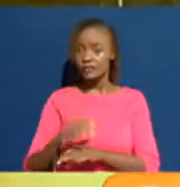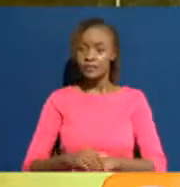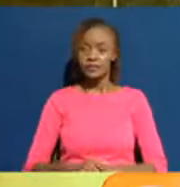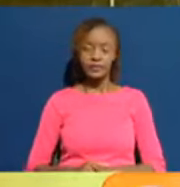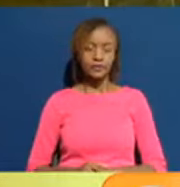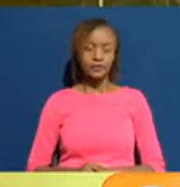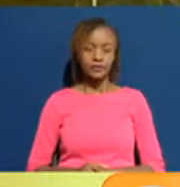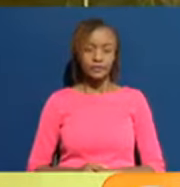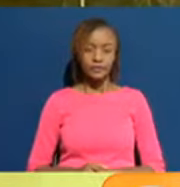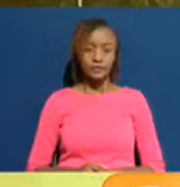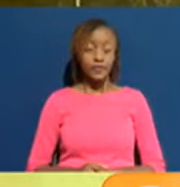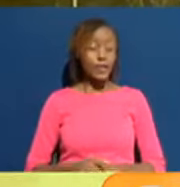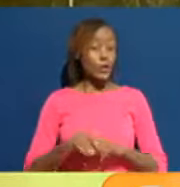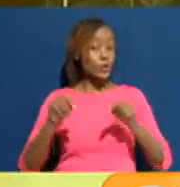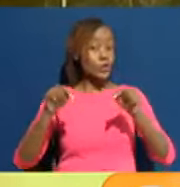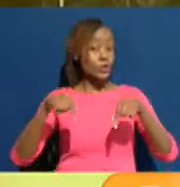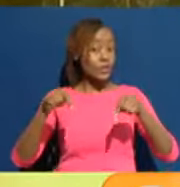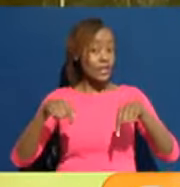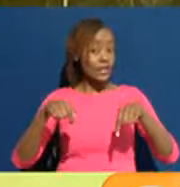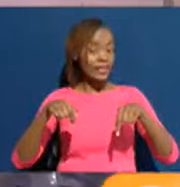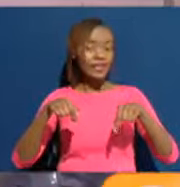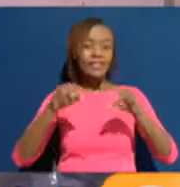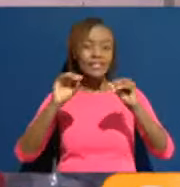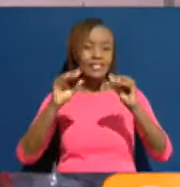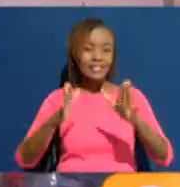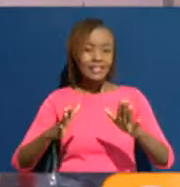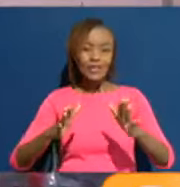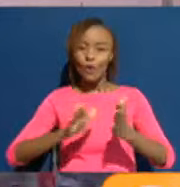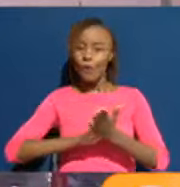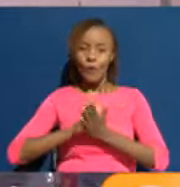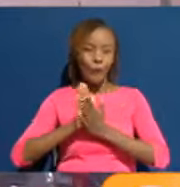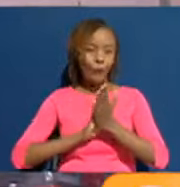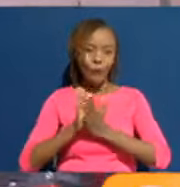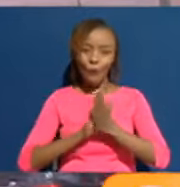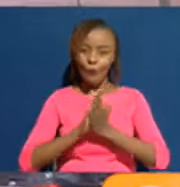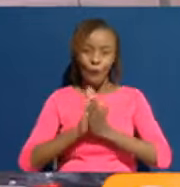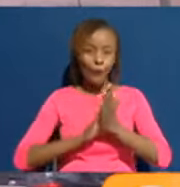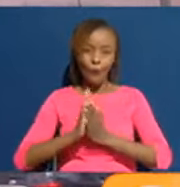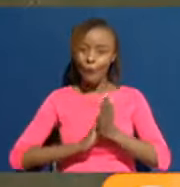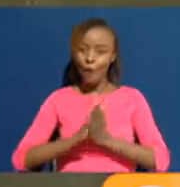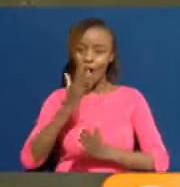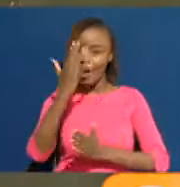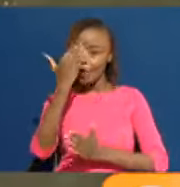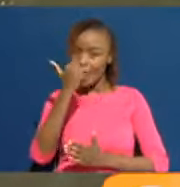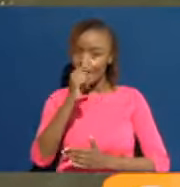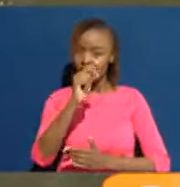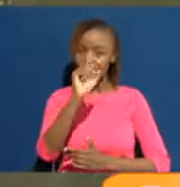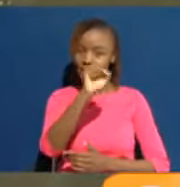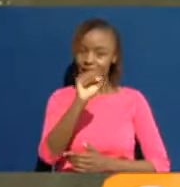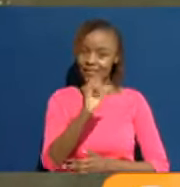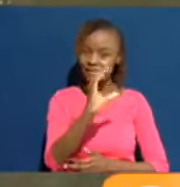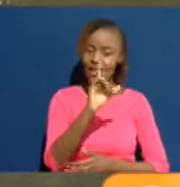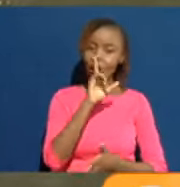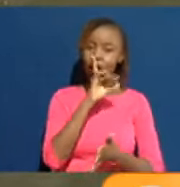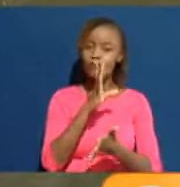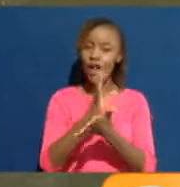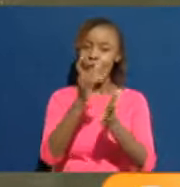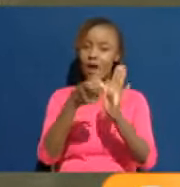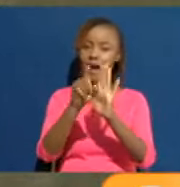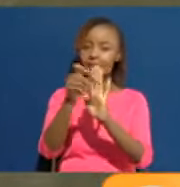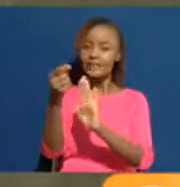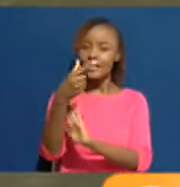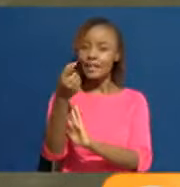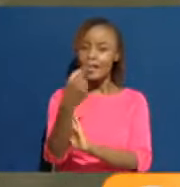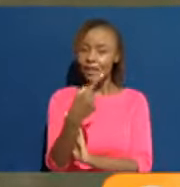Walimu nchini hii leo wamepigwa jeki baada ya tume ya uajiri wa walimu TSC kutangaza nyongeza ya mishahara kwa